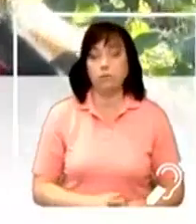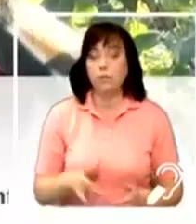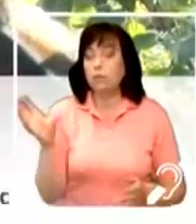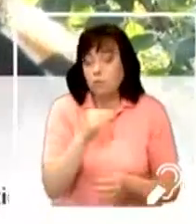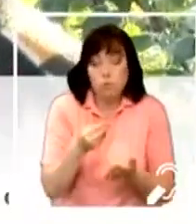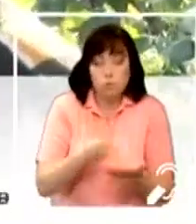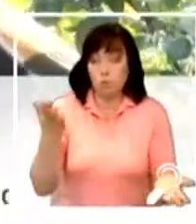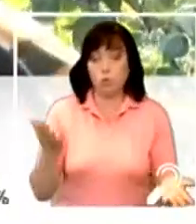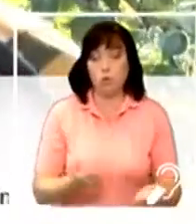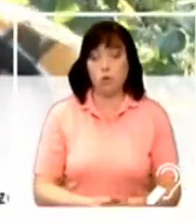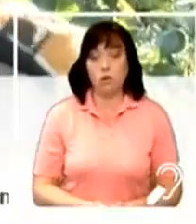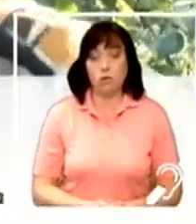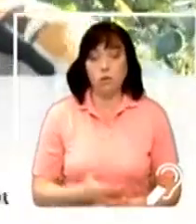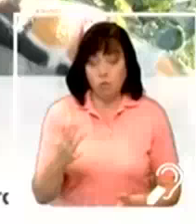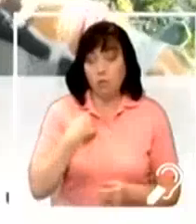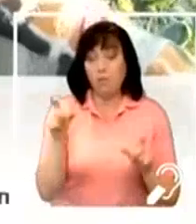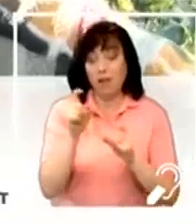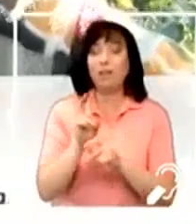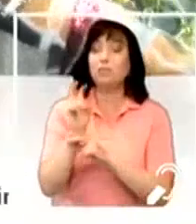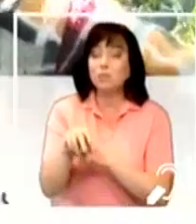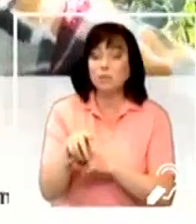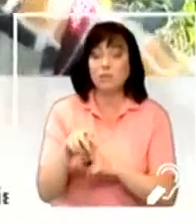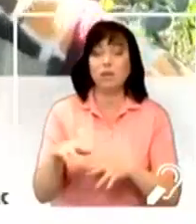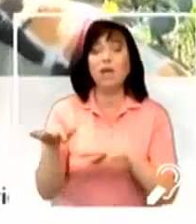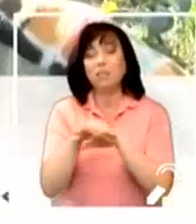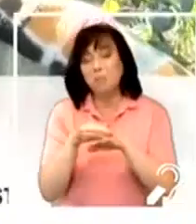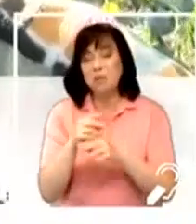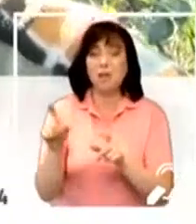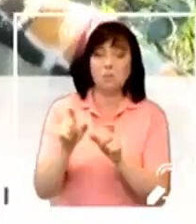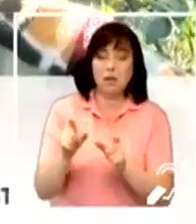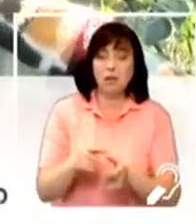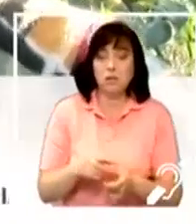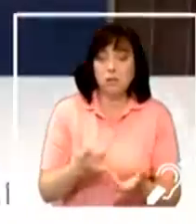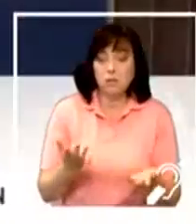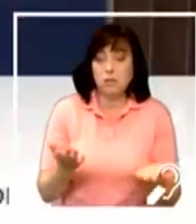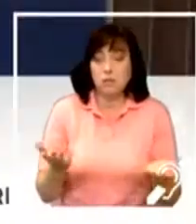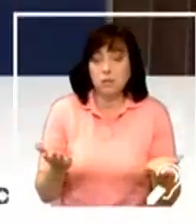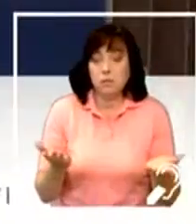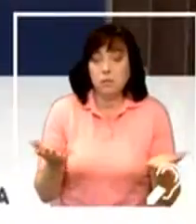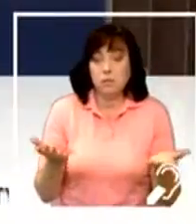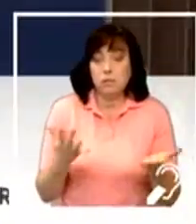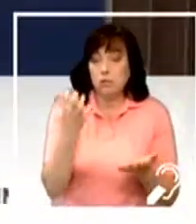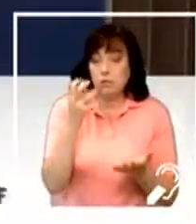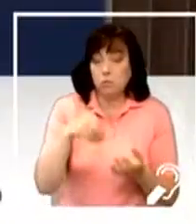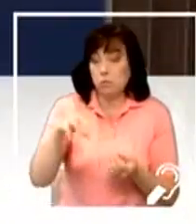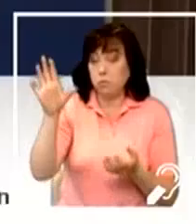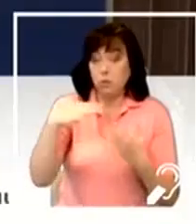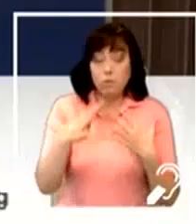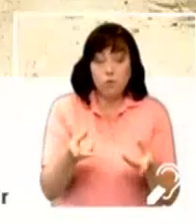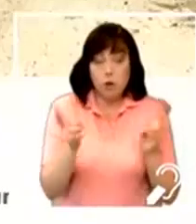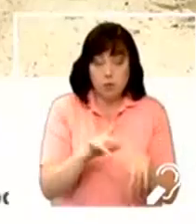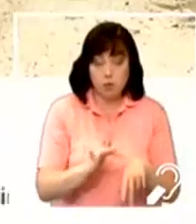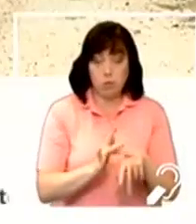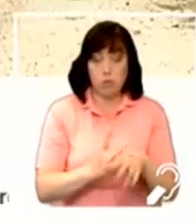Toate scump. Toate scump. Pe când am fost la magazin, la piață, de una, n-a lășat, 1600 am dat. Și a rămas fără bani. Eu